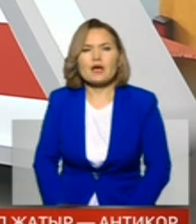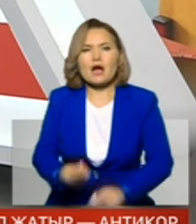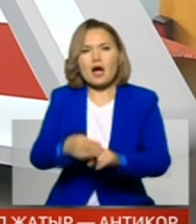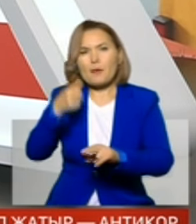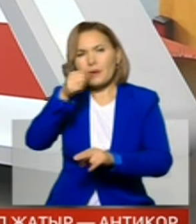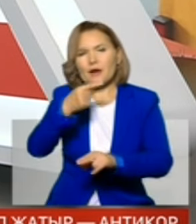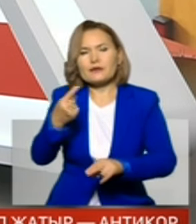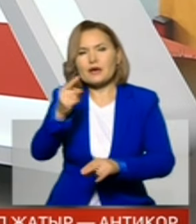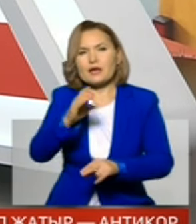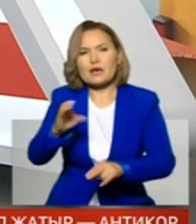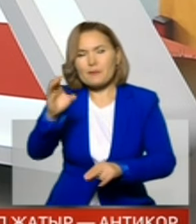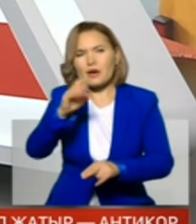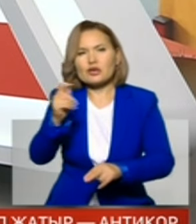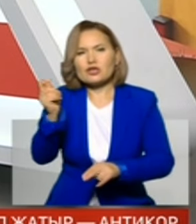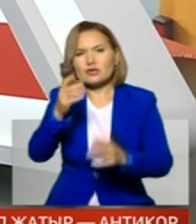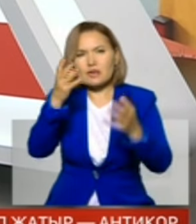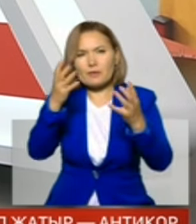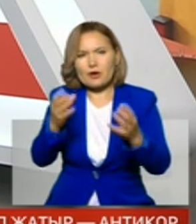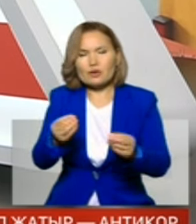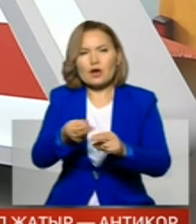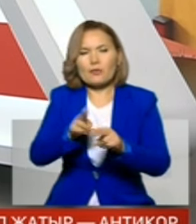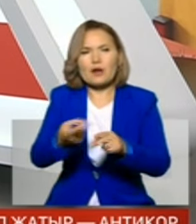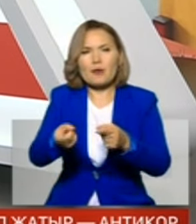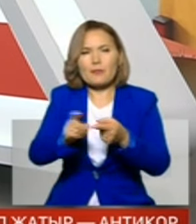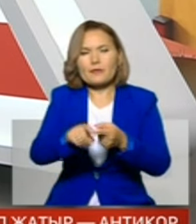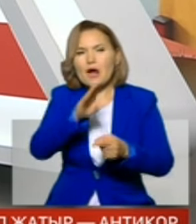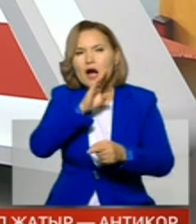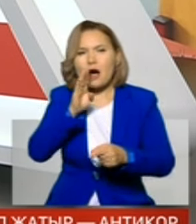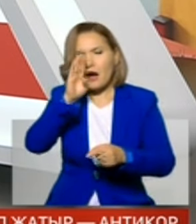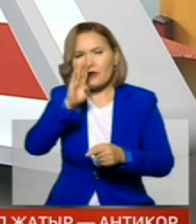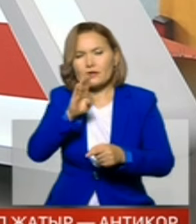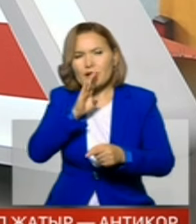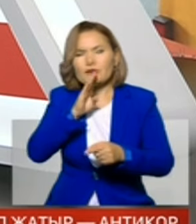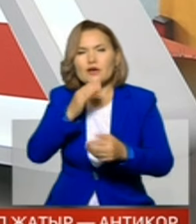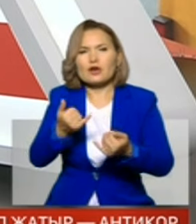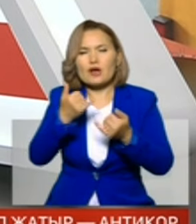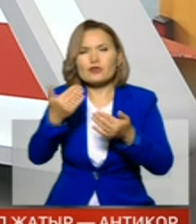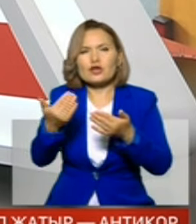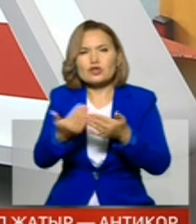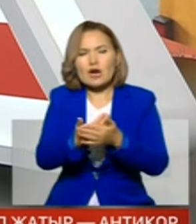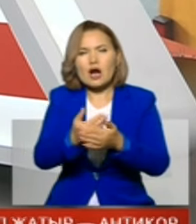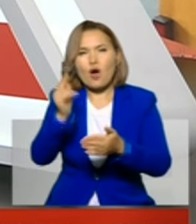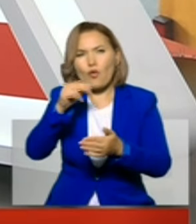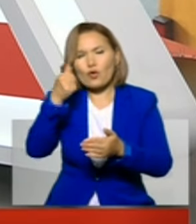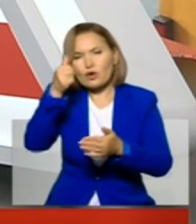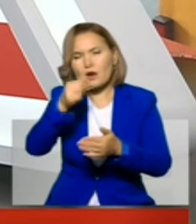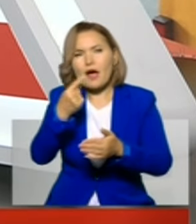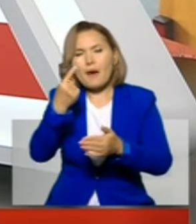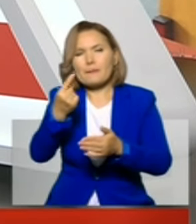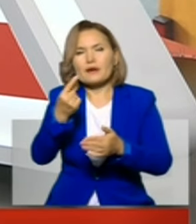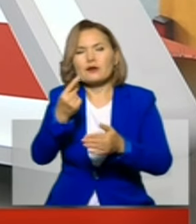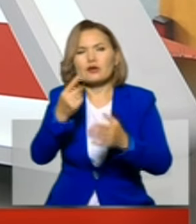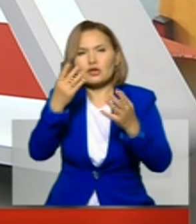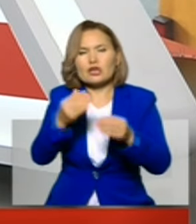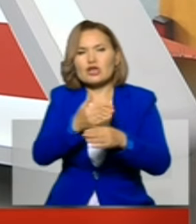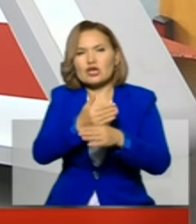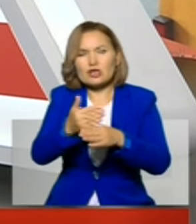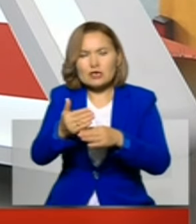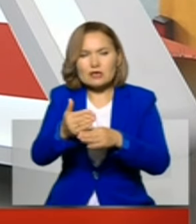Биыл 1-ші қыркүйек жексенбіге түсіп тұр. Осыған байланысты ата-аналар үшін жаңа оқу жылы бір күнге кешігіп бастала ма деген сұрақ